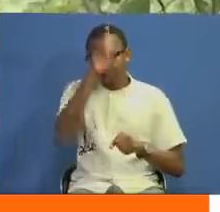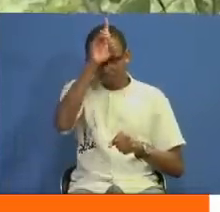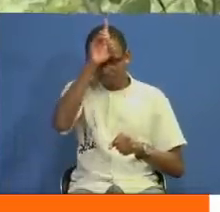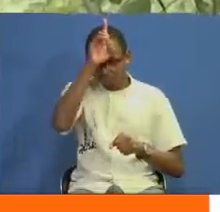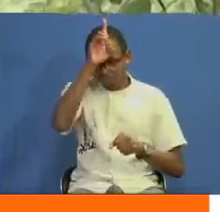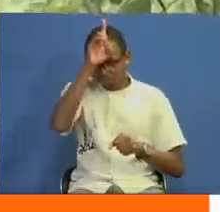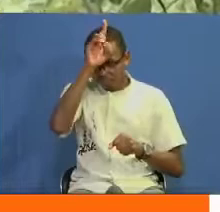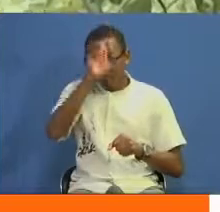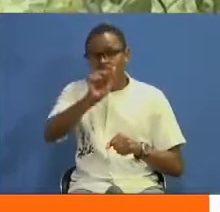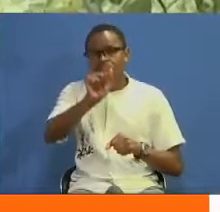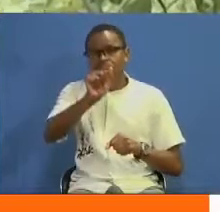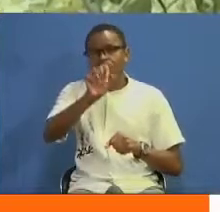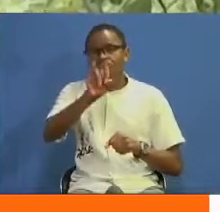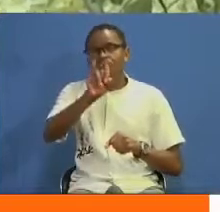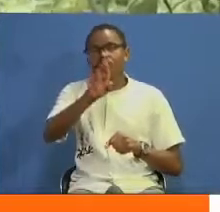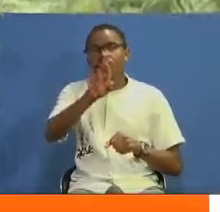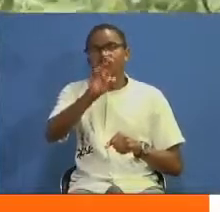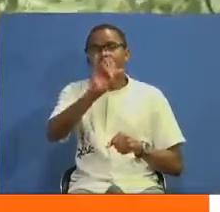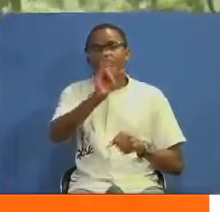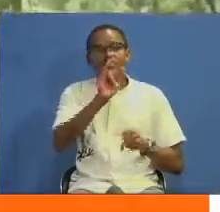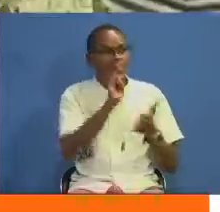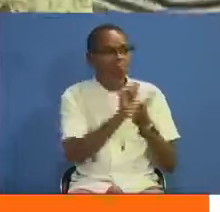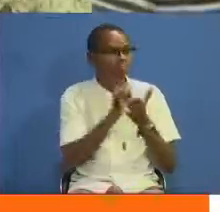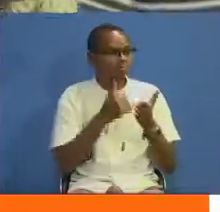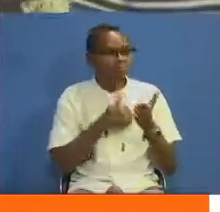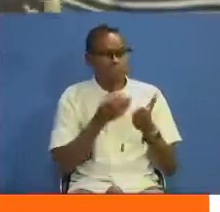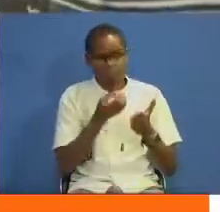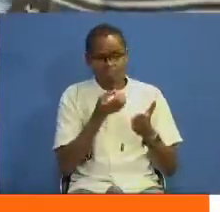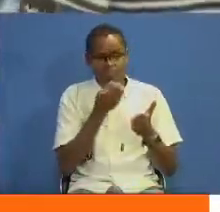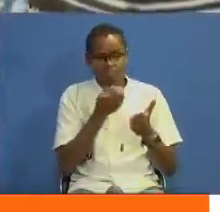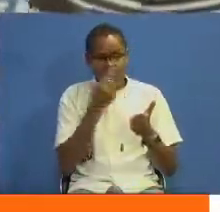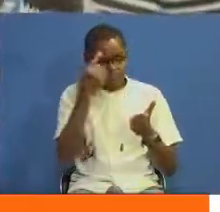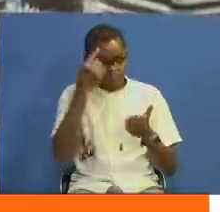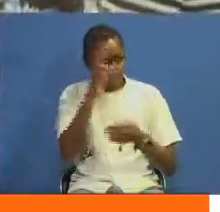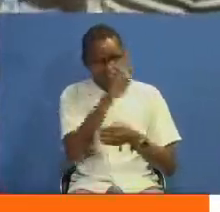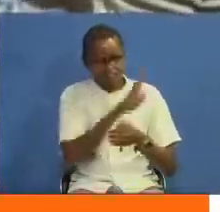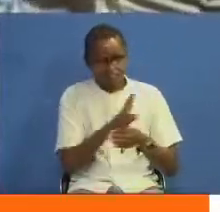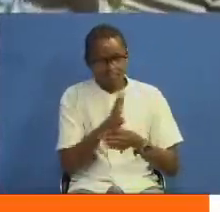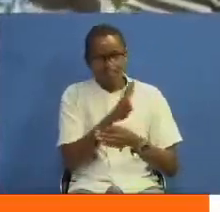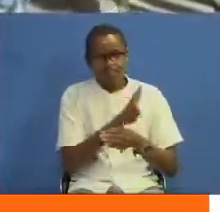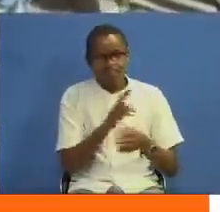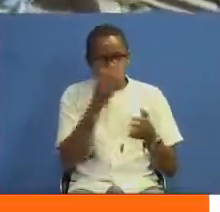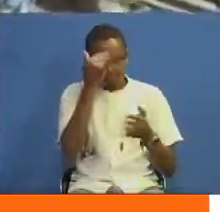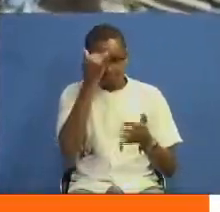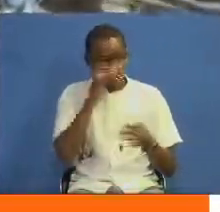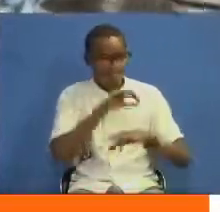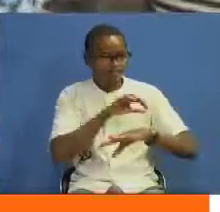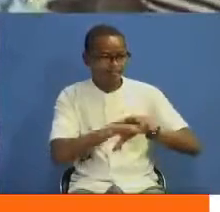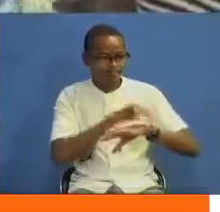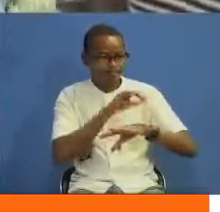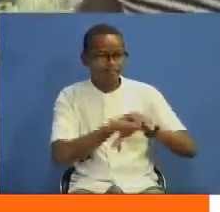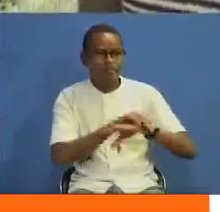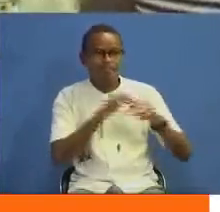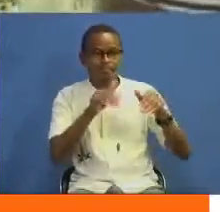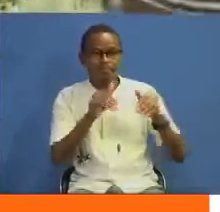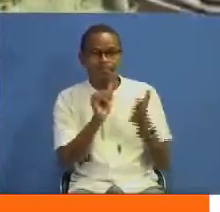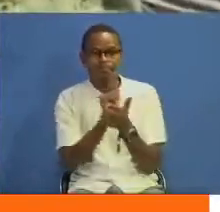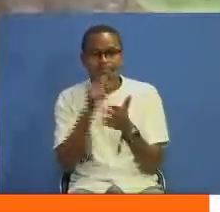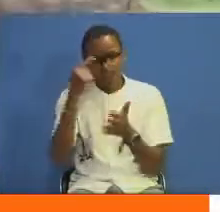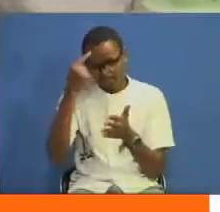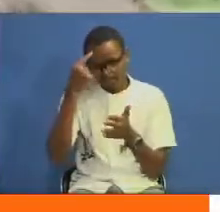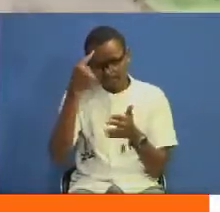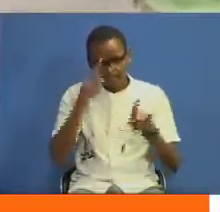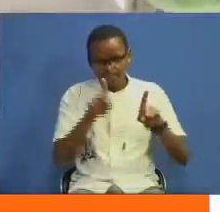nchini Ivory Coast wamegeukia mazao ya vyakula ambavyo havitumii kemikali ili kujipatia utawala kiasi wa